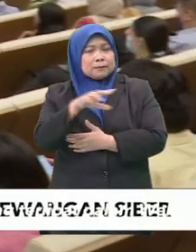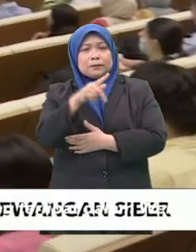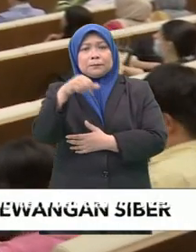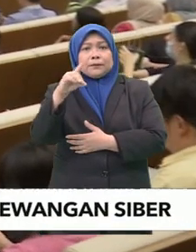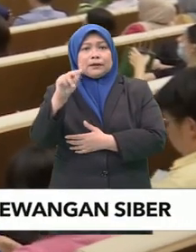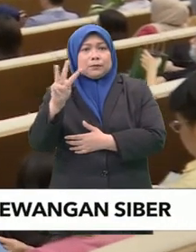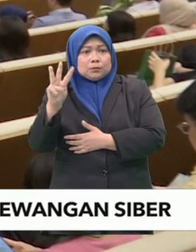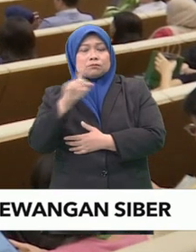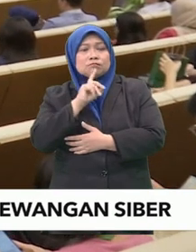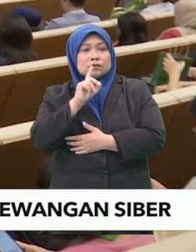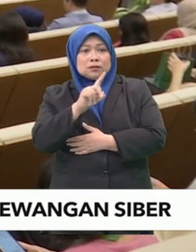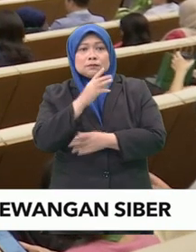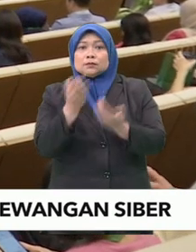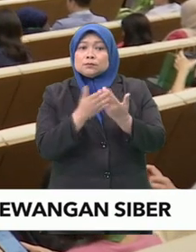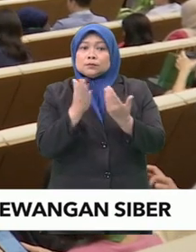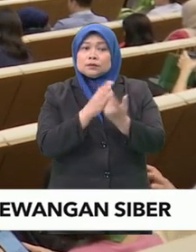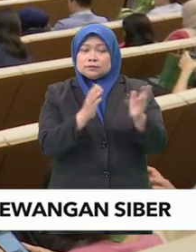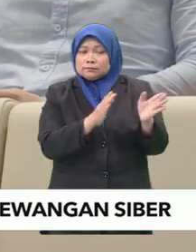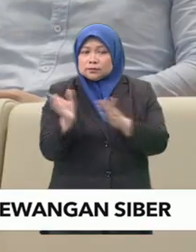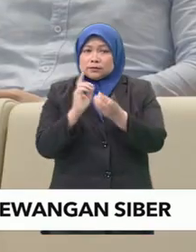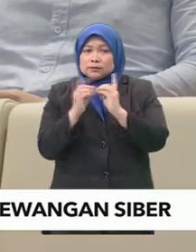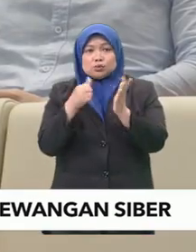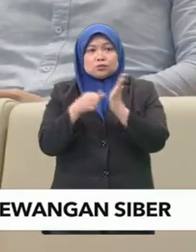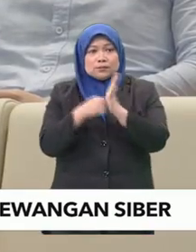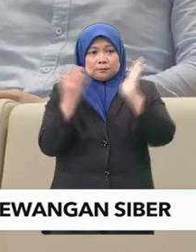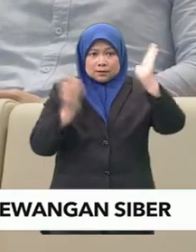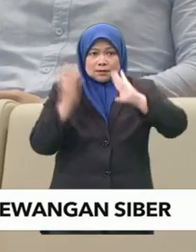anjuran penyedia infrastruktur pembayaran digital